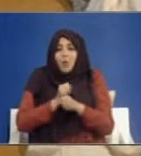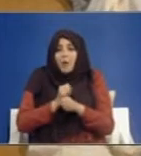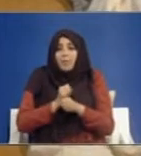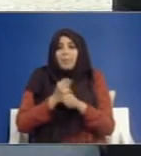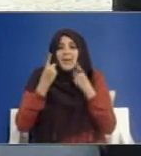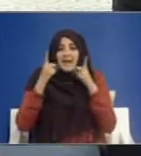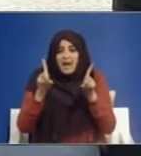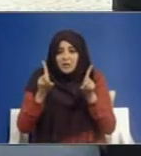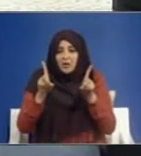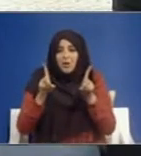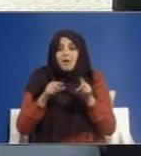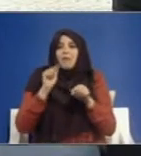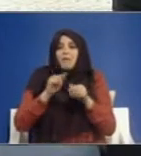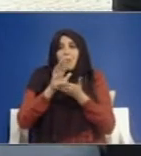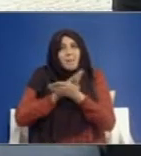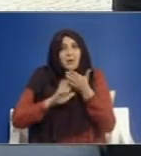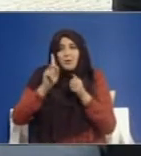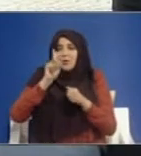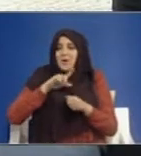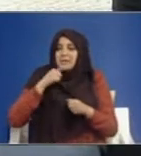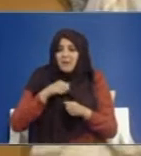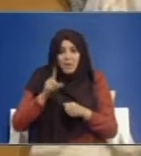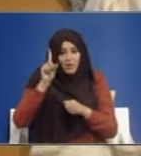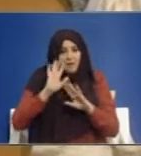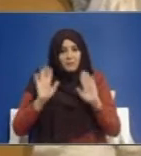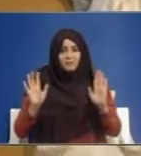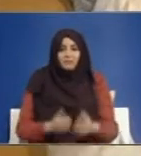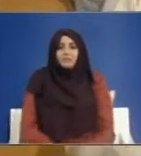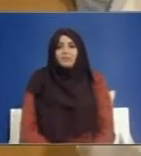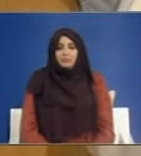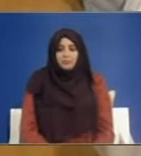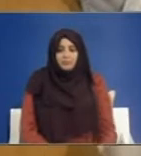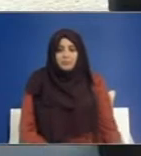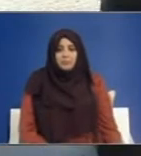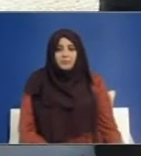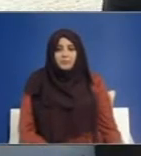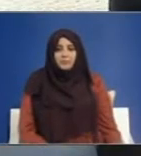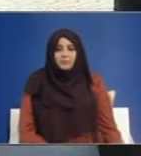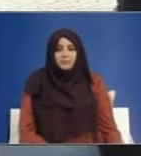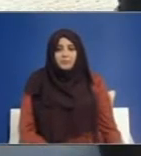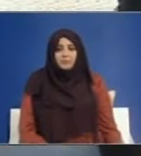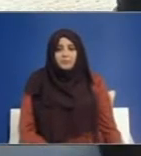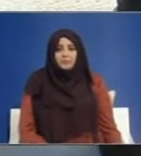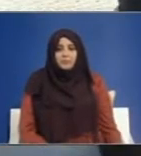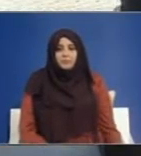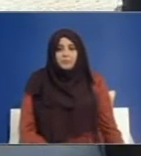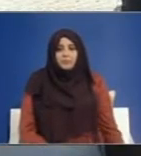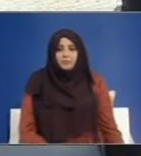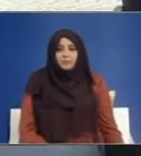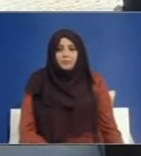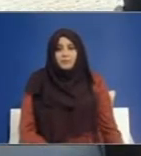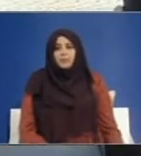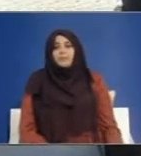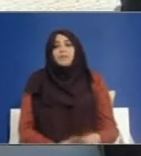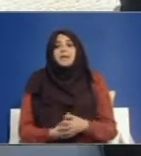الغير فالتوبة والاستغفار مما قد حصل. شكرا جزيلا الشيخ محمد. شيخنا الأخت كنزة قالت